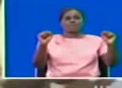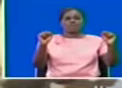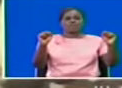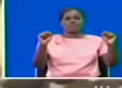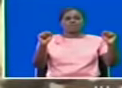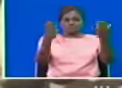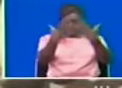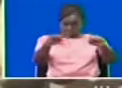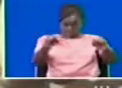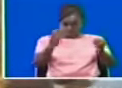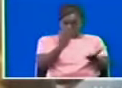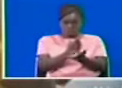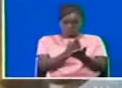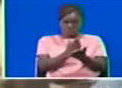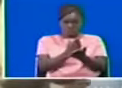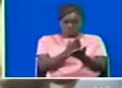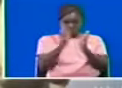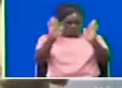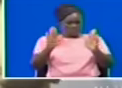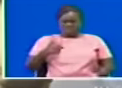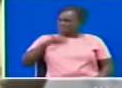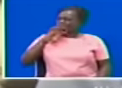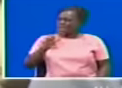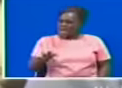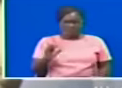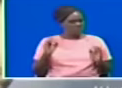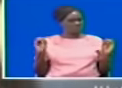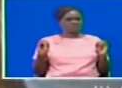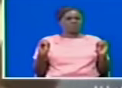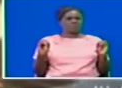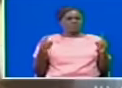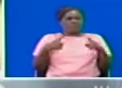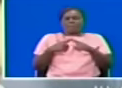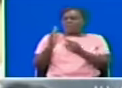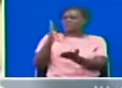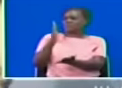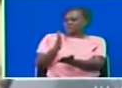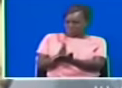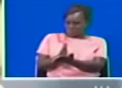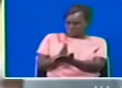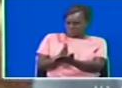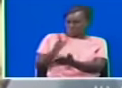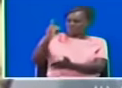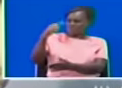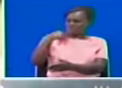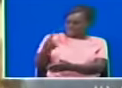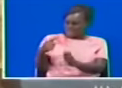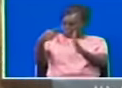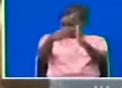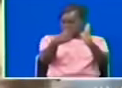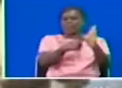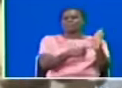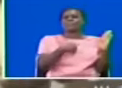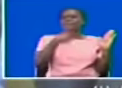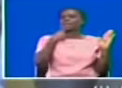ni rais wa kweli. Na hakuna hata siku moja nitamtusi rais Uhuru Kenyatta. Lakini ukweli nitamwambia yuko hapa, hayuko hapa,